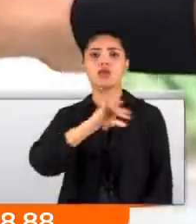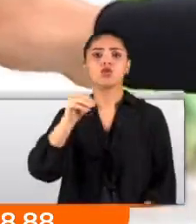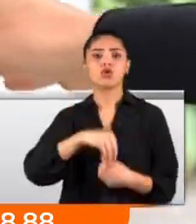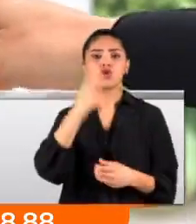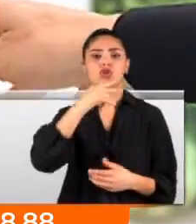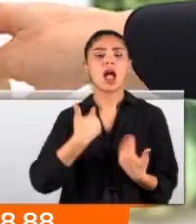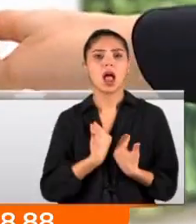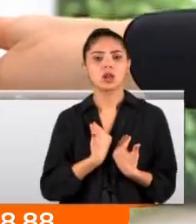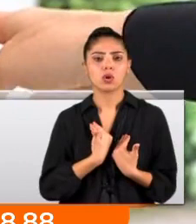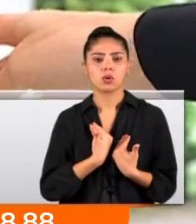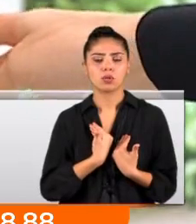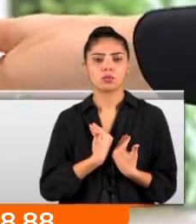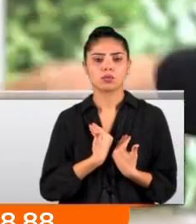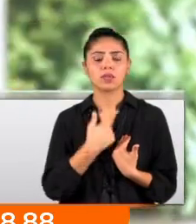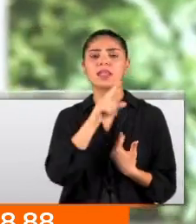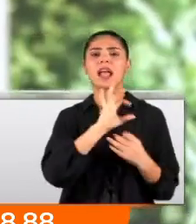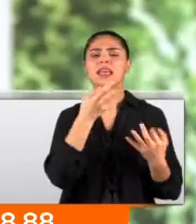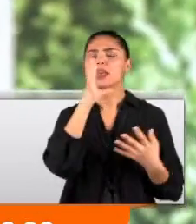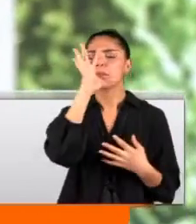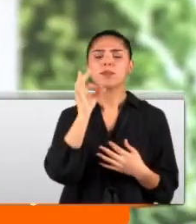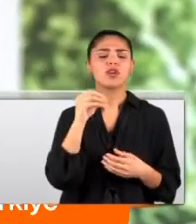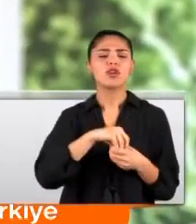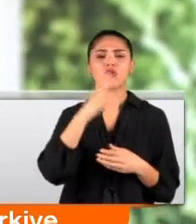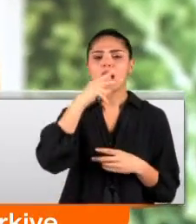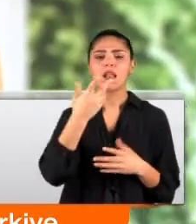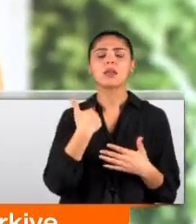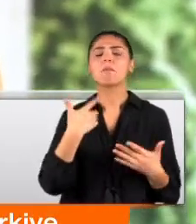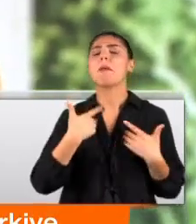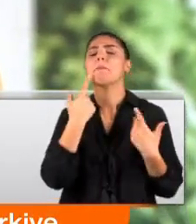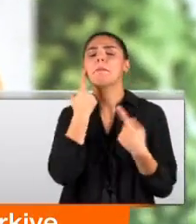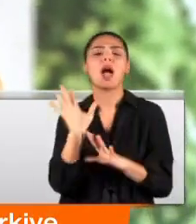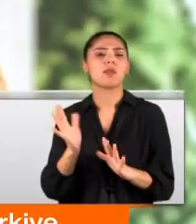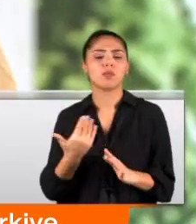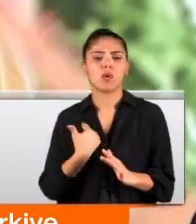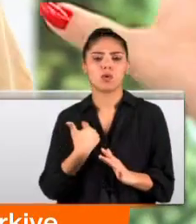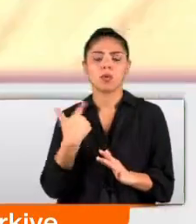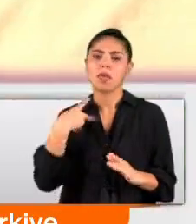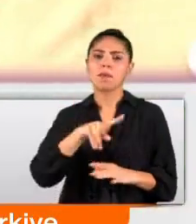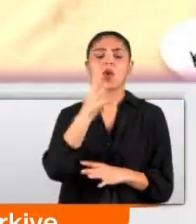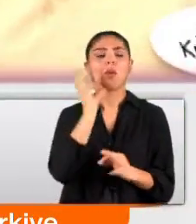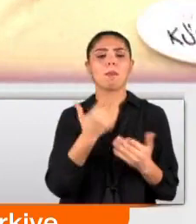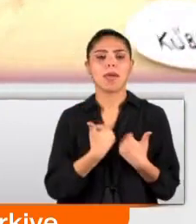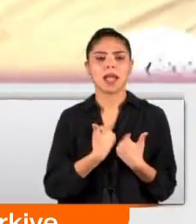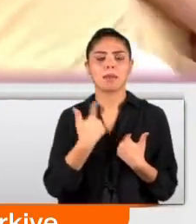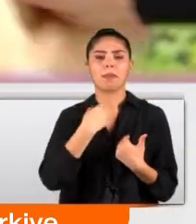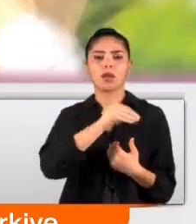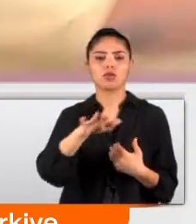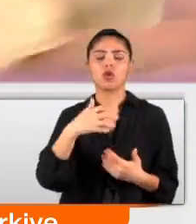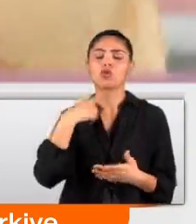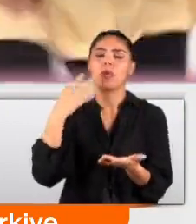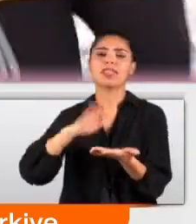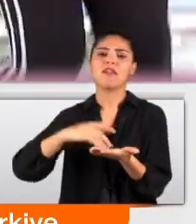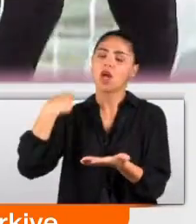için ağlıyorum ya. Kimin için ağlarsan ağla bu saatten sonra. Benim umurumda değilsin. Benim yolum belli. Ben çocukların nasıl